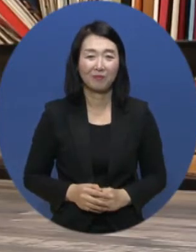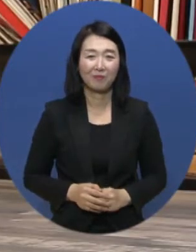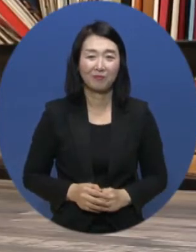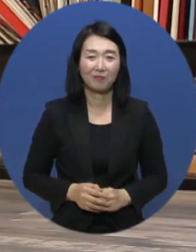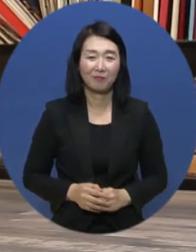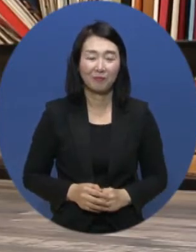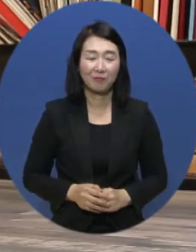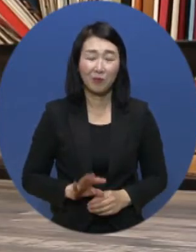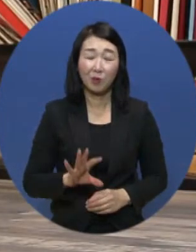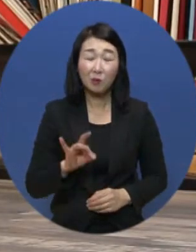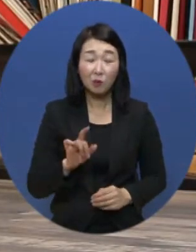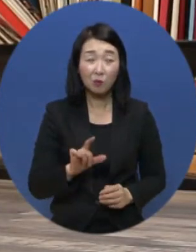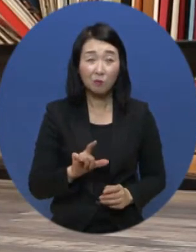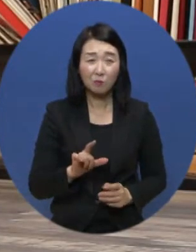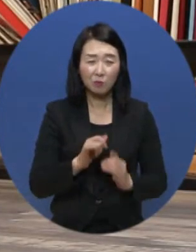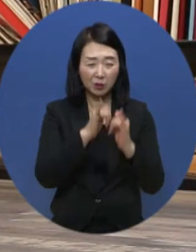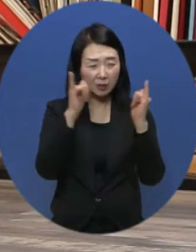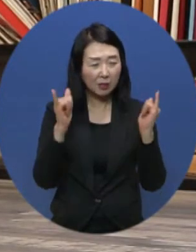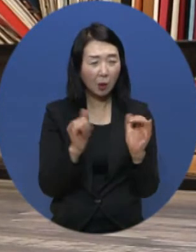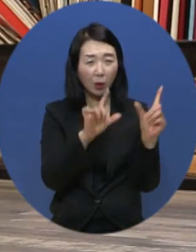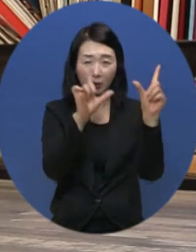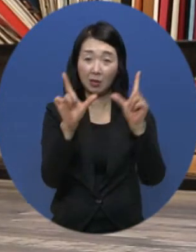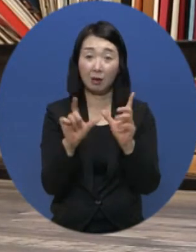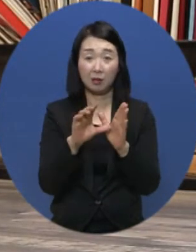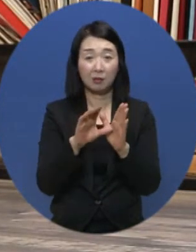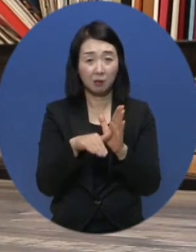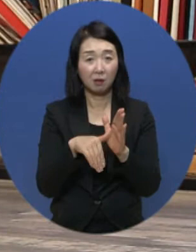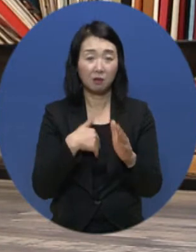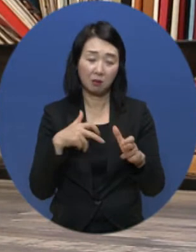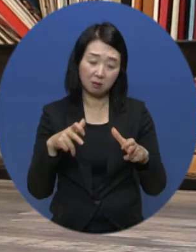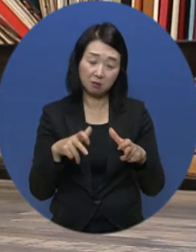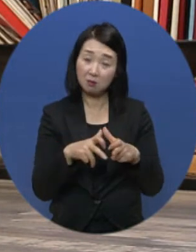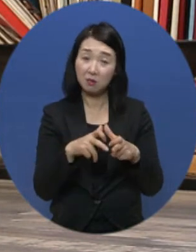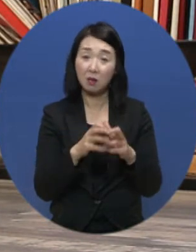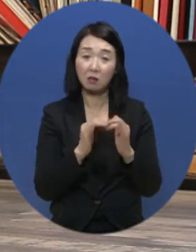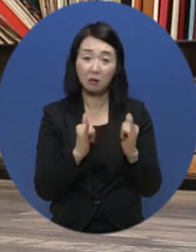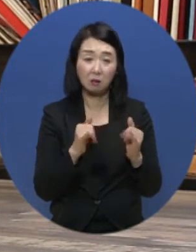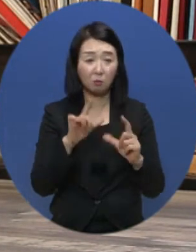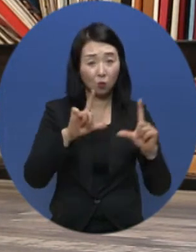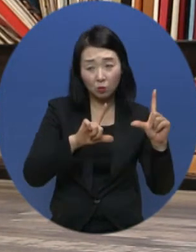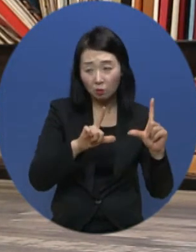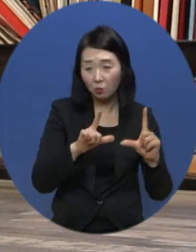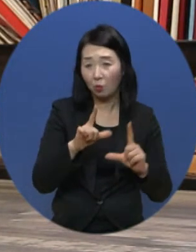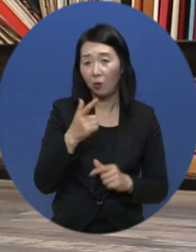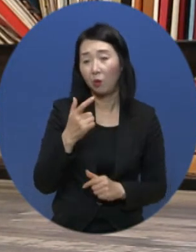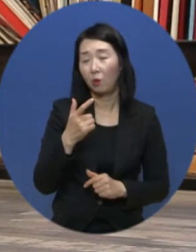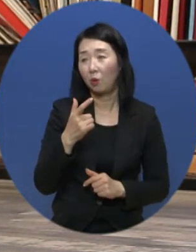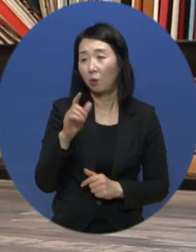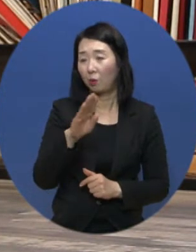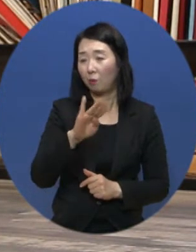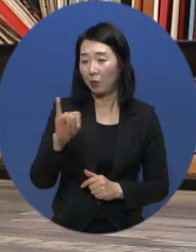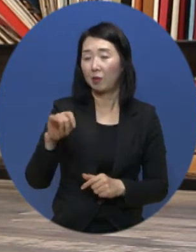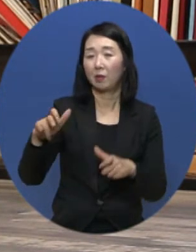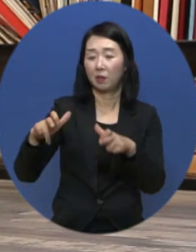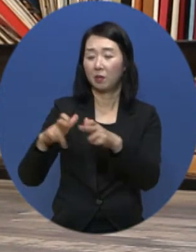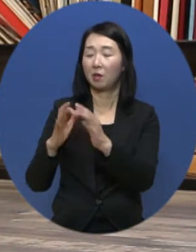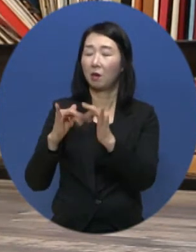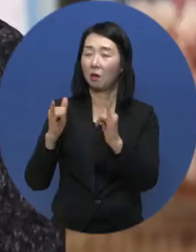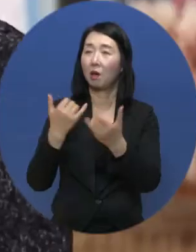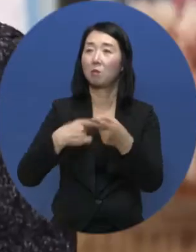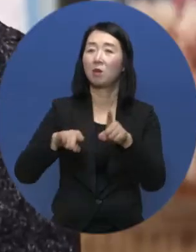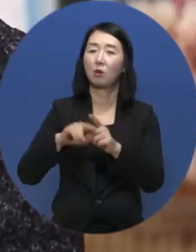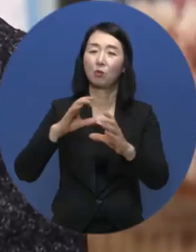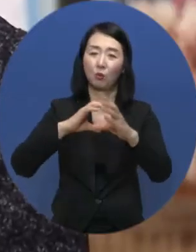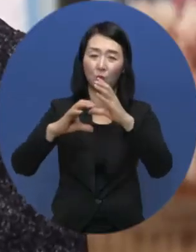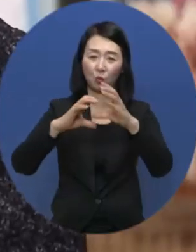사회에 복귀했을 때 저는 장애인의 모습으로 비장애인들과 소통을 하려고 노력을 했었던 것 같아요.